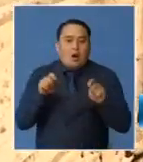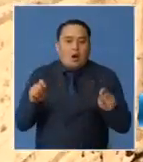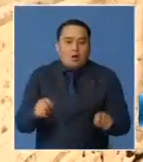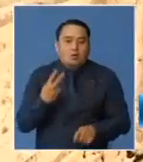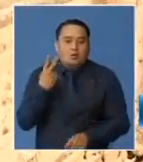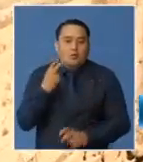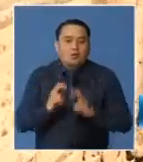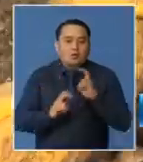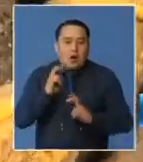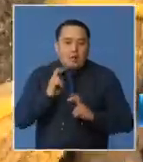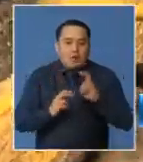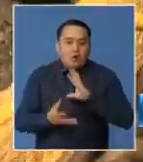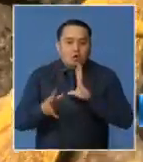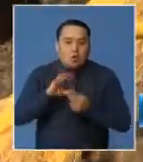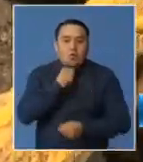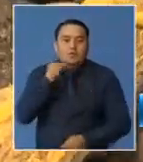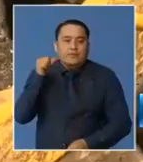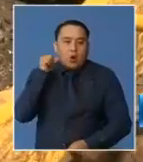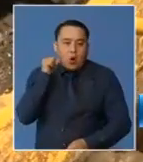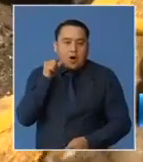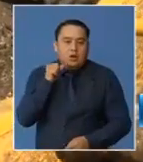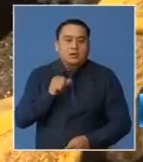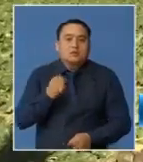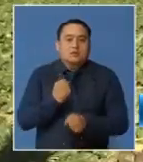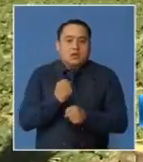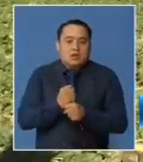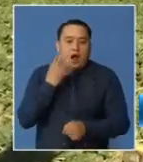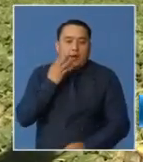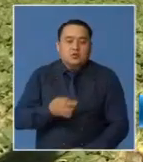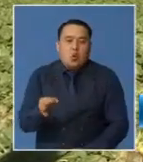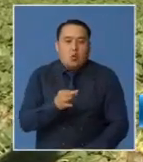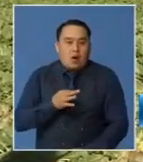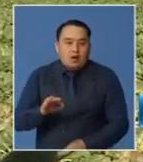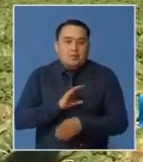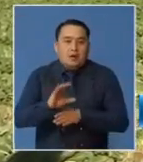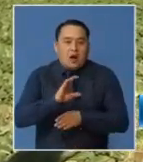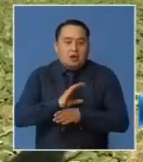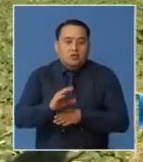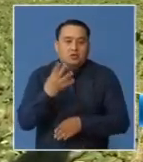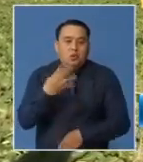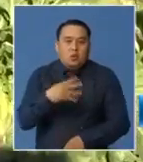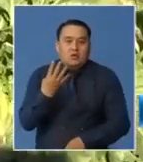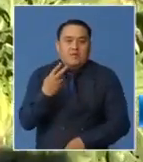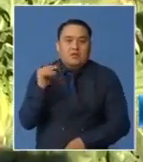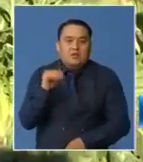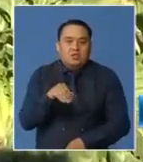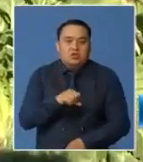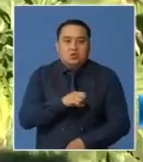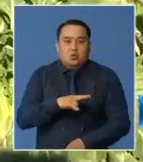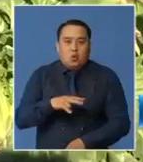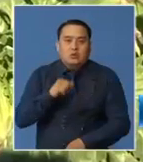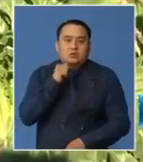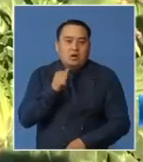двух сахарных заводов. По итогам прошлого года под маркой «Сделано в Алматинской области» произведено 42 тысячи тонн сахара.